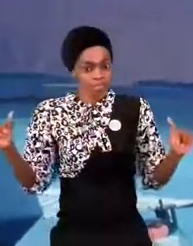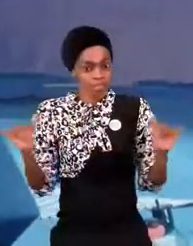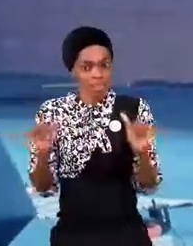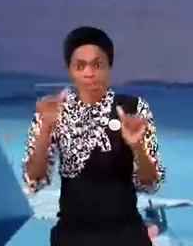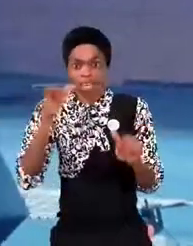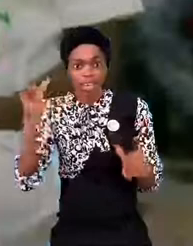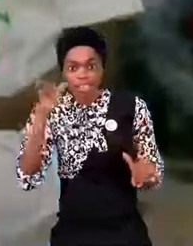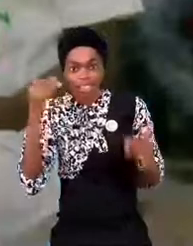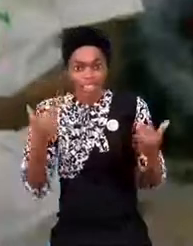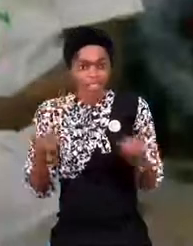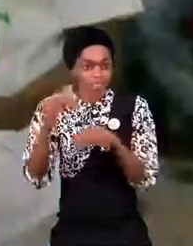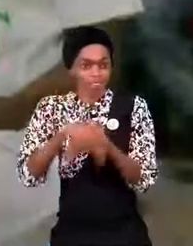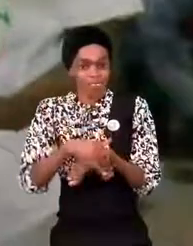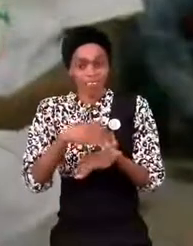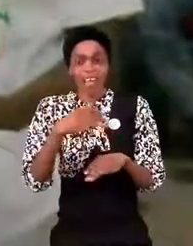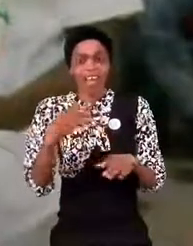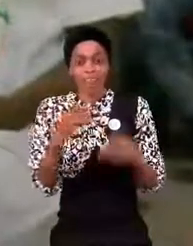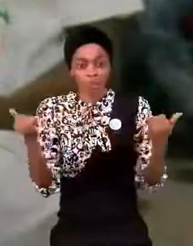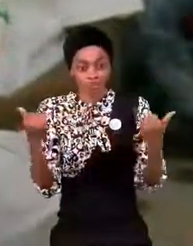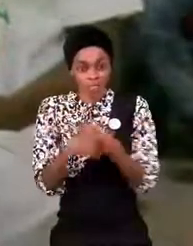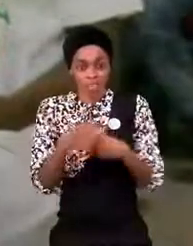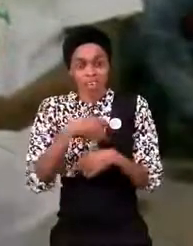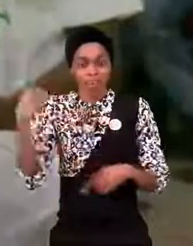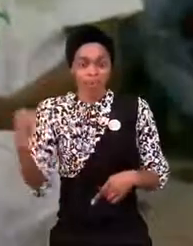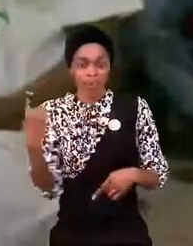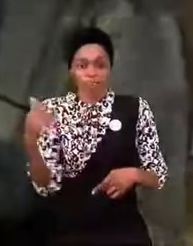éternellement, il va te délivrer.